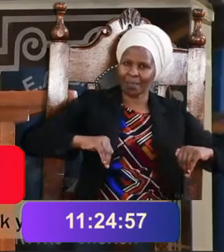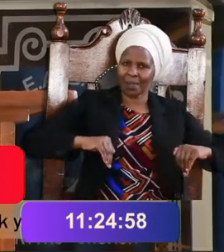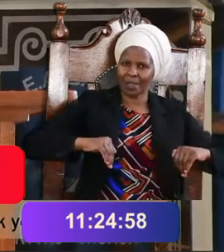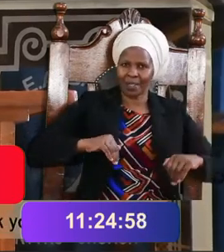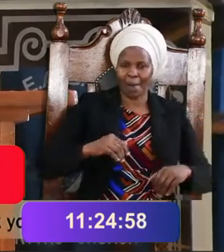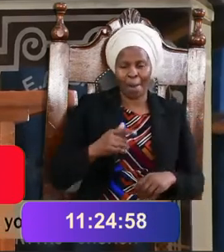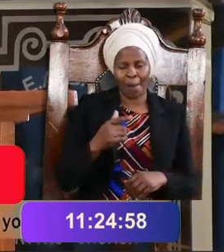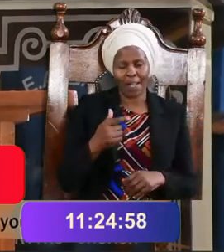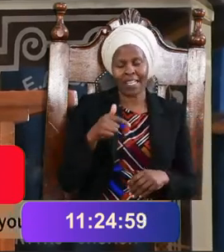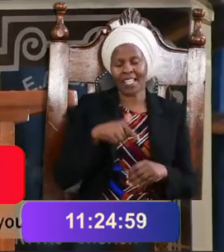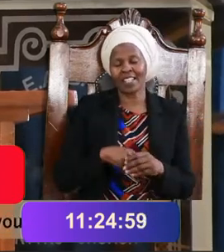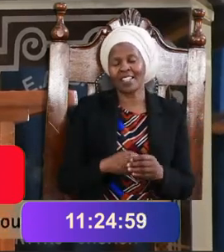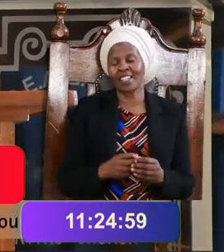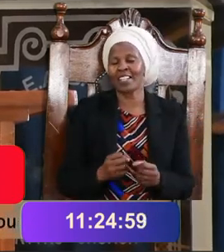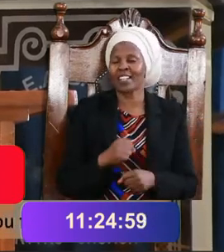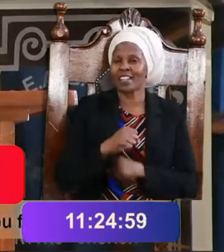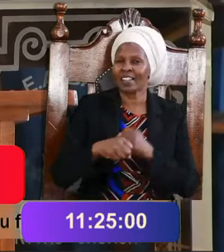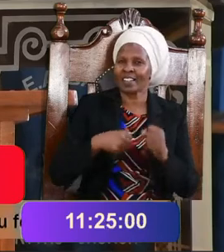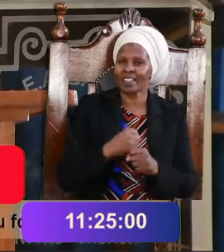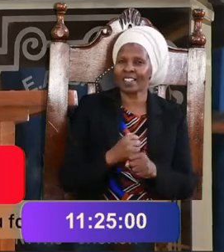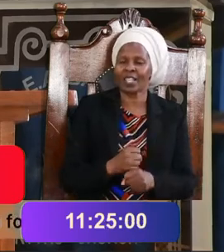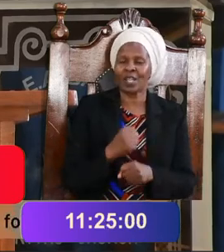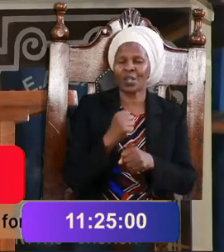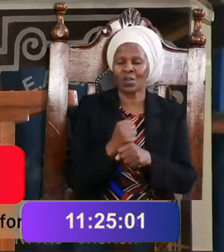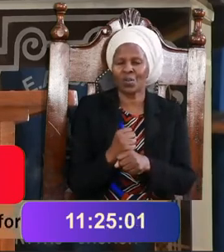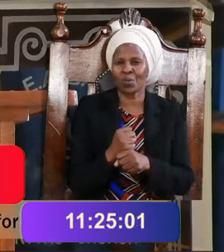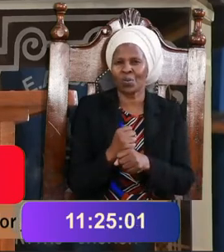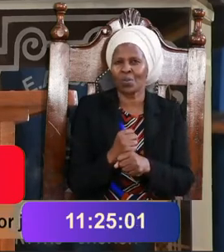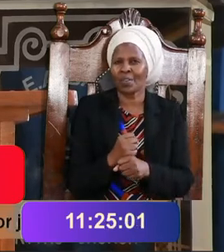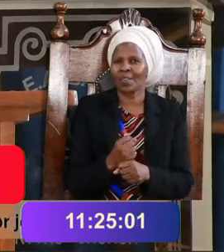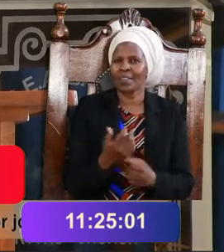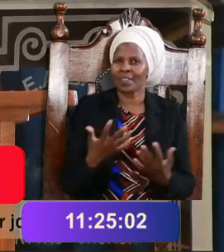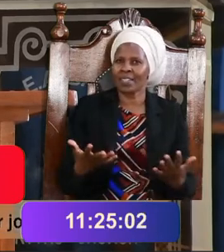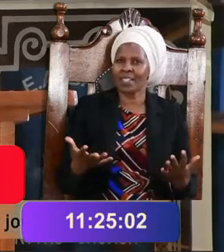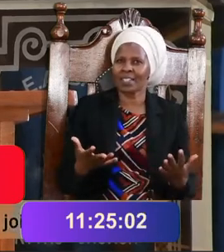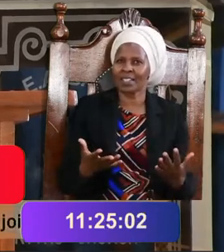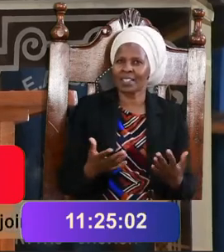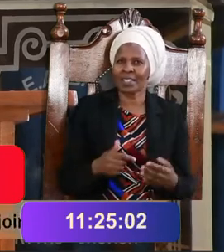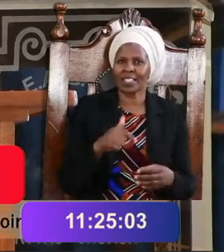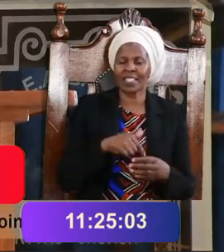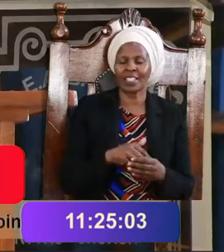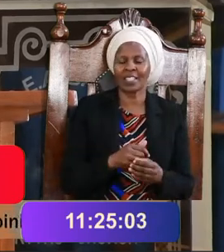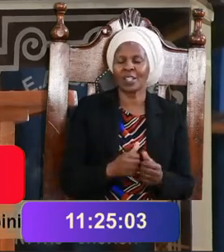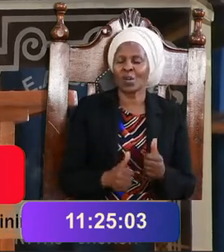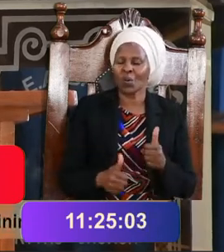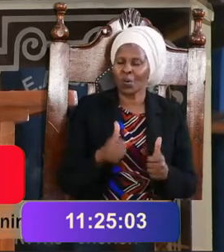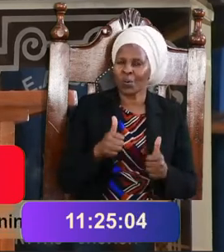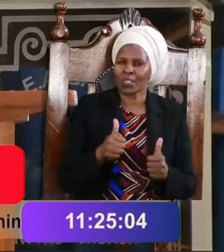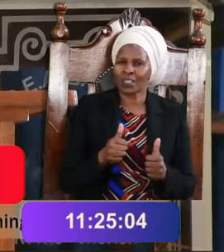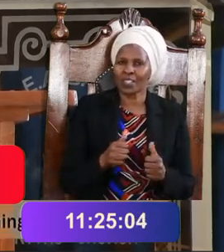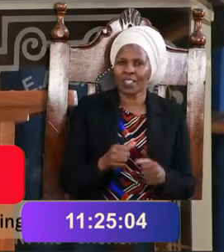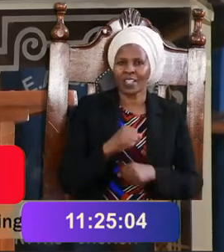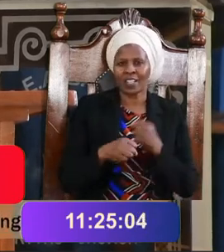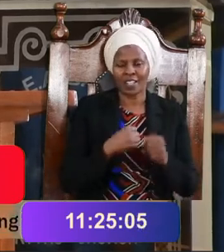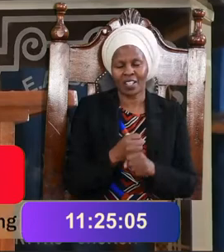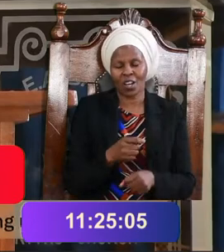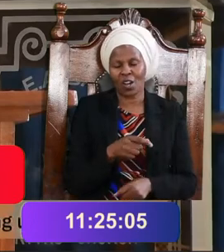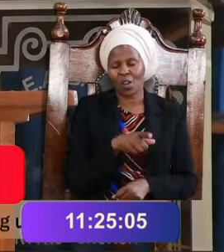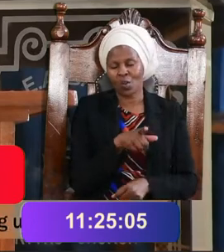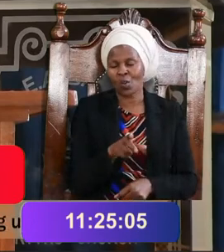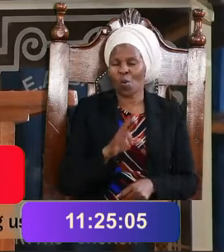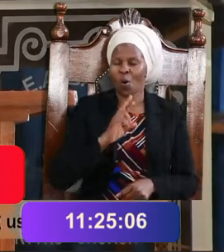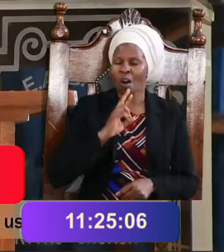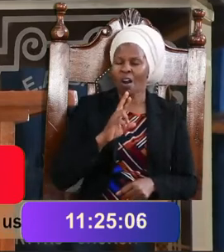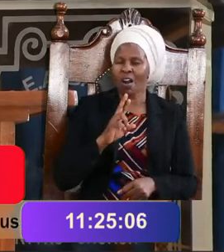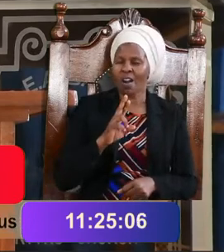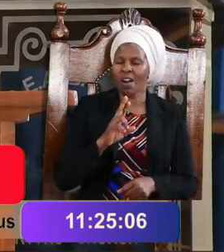umri, na ili tukaweza kufanya mambo kulingana na mahali miaka yako iko ama jinsi ambavyo